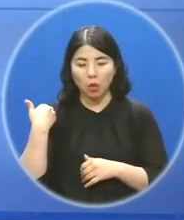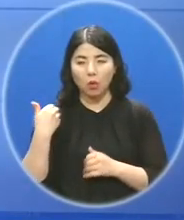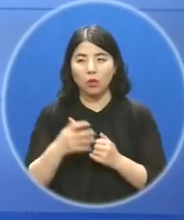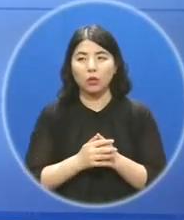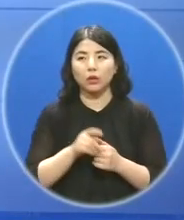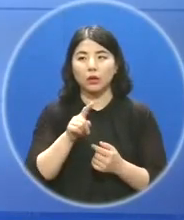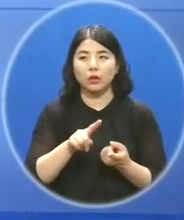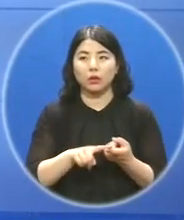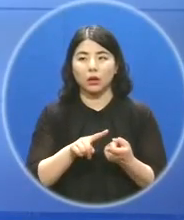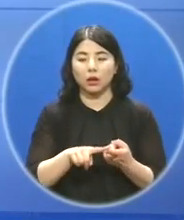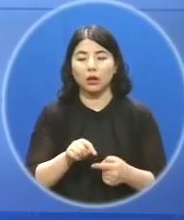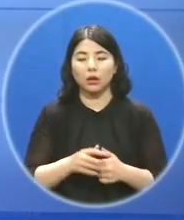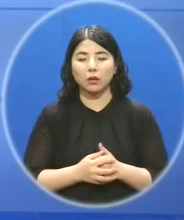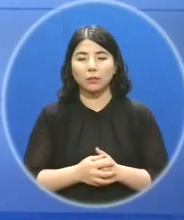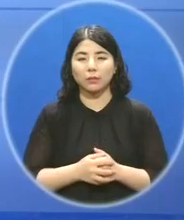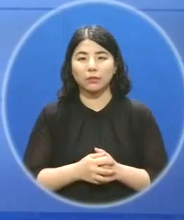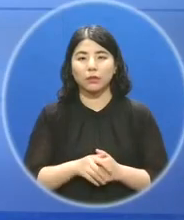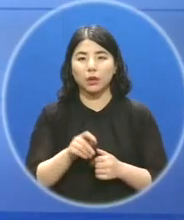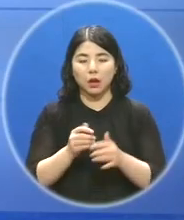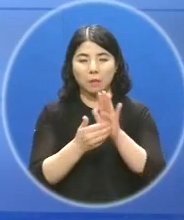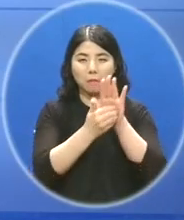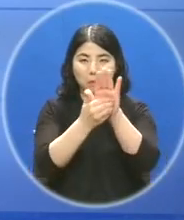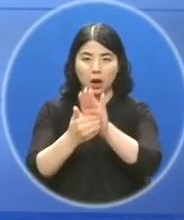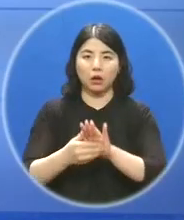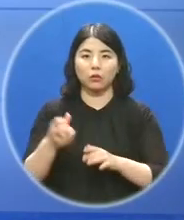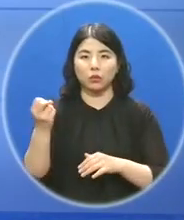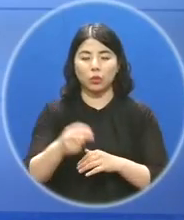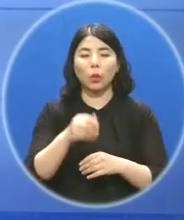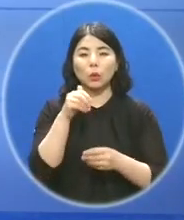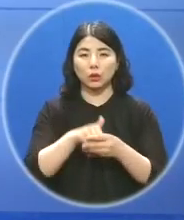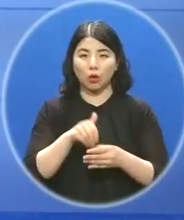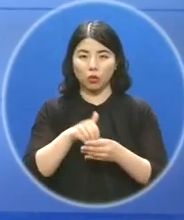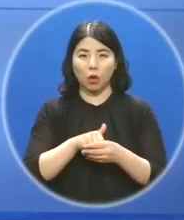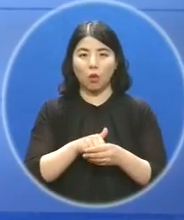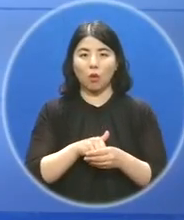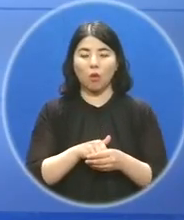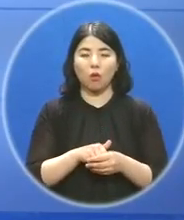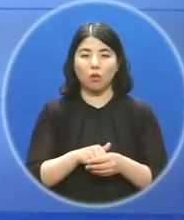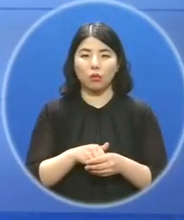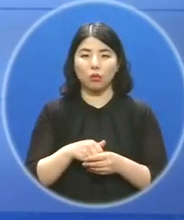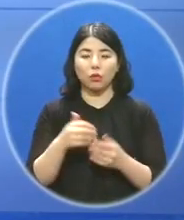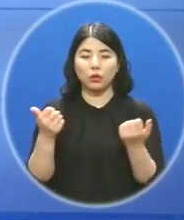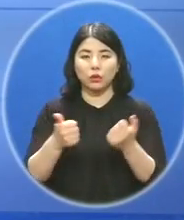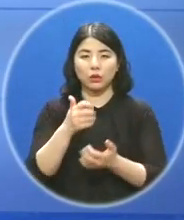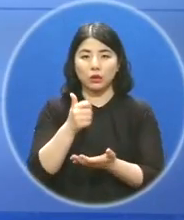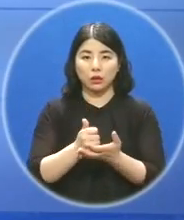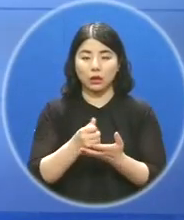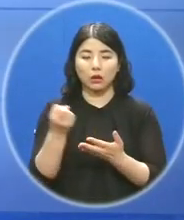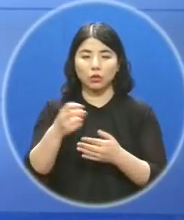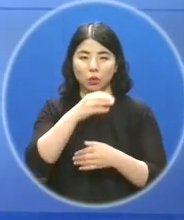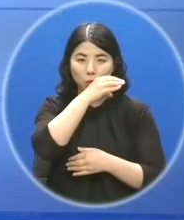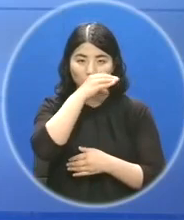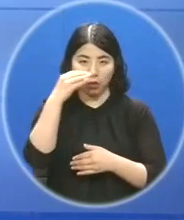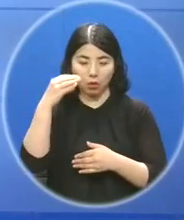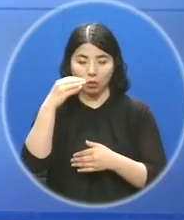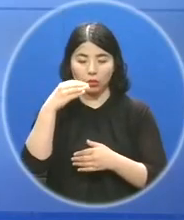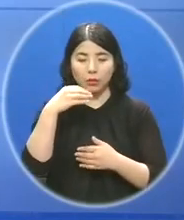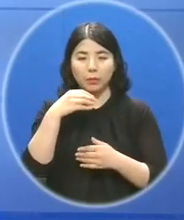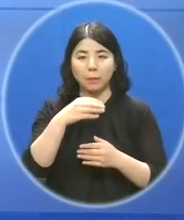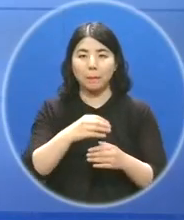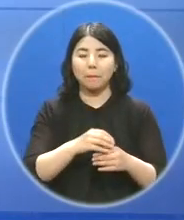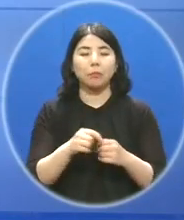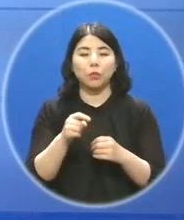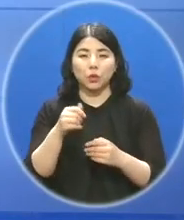이런 것들에 대한 것들이죠. 그런 것들을 방지하고 그리고 이 선거가 의장 선거가 공평하고 공정하게 진행이 됨으로써